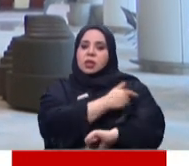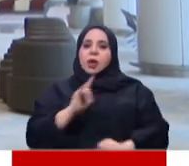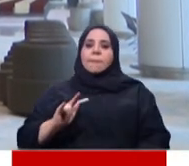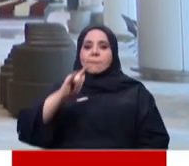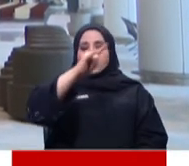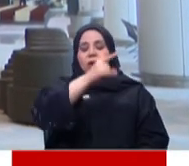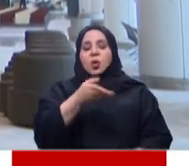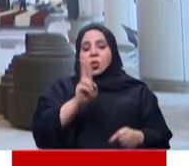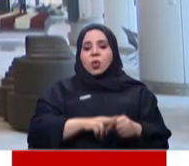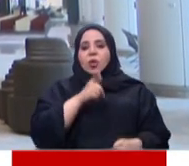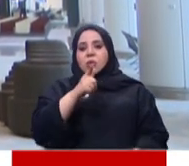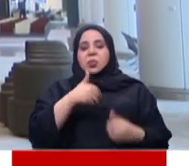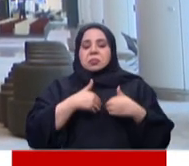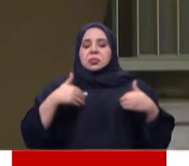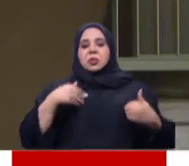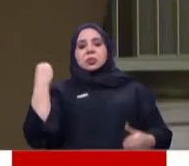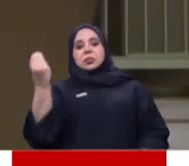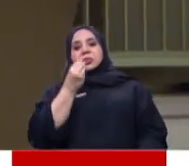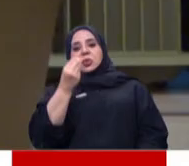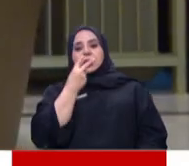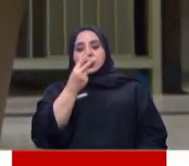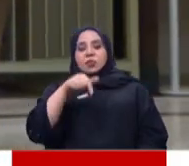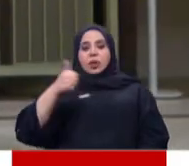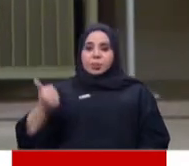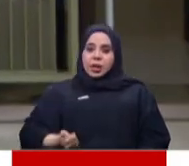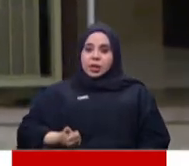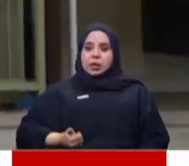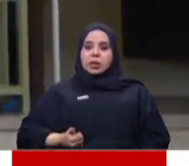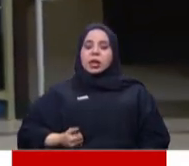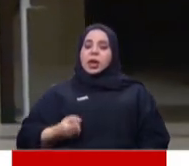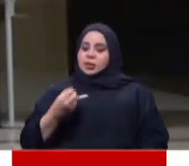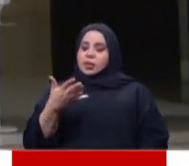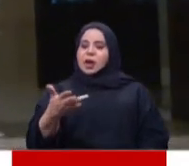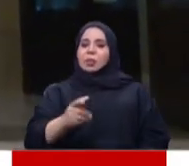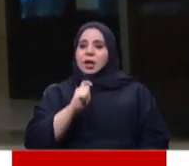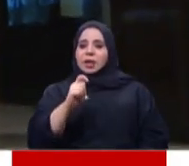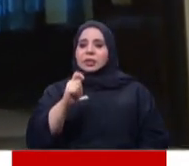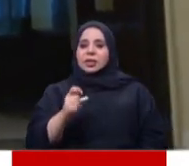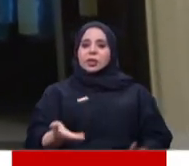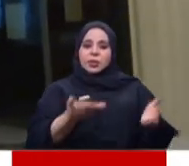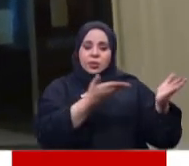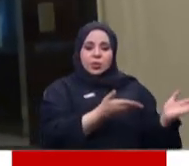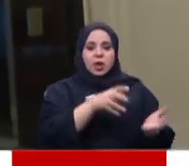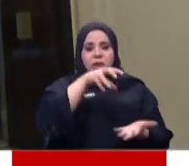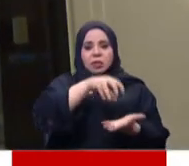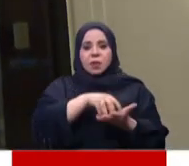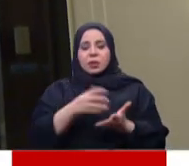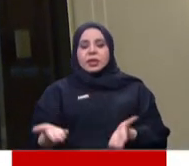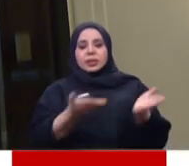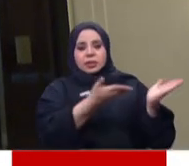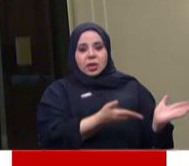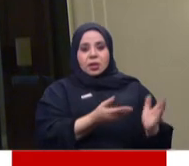ولضمان استمتاع المسافرين بكرم الضيافة البحريني الأصيل، يضم مبنى المسافرين الجديد صالتين للاستقبال